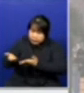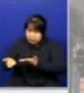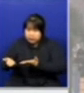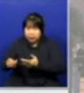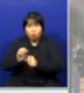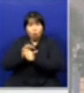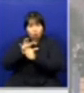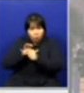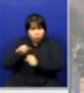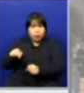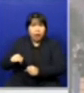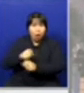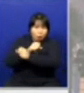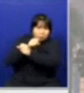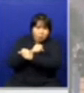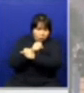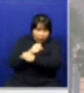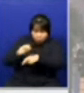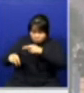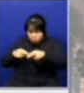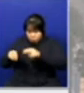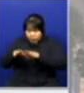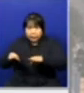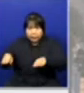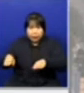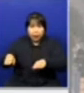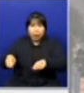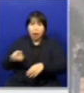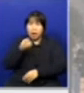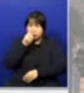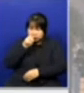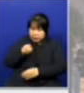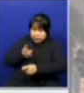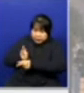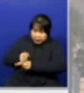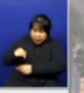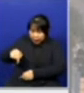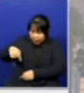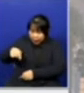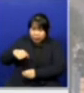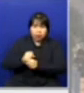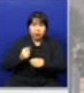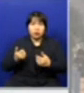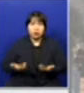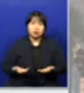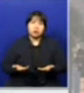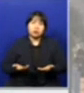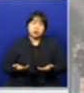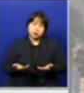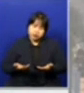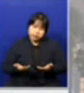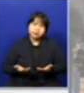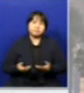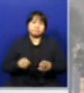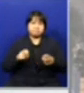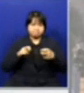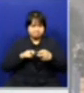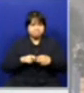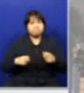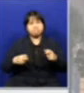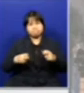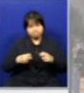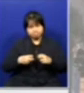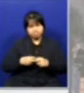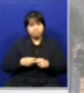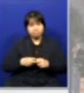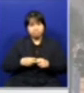าต้องป้องกันต้องดูแลลูกต้องหาเงินให้ลูกสิ่งเหล่านี้เนี่ยมันถึงเกิดเหตุการณ์เกิดขึ้นว่าเด็ก